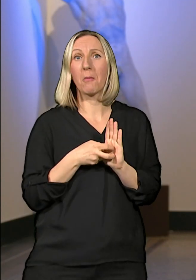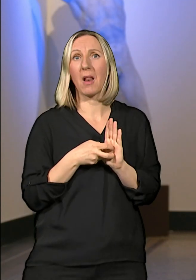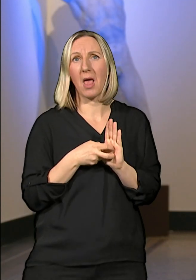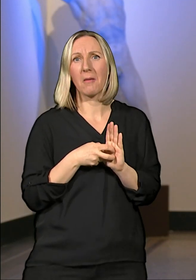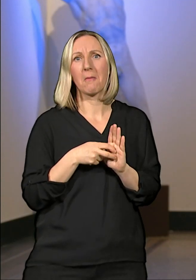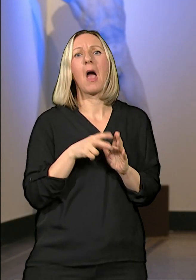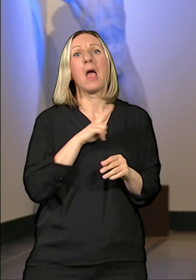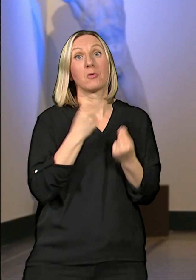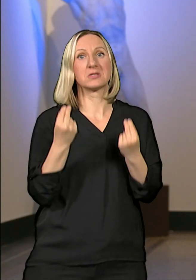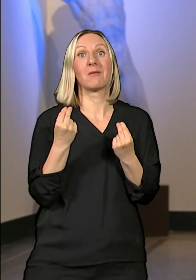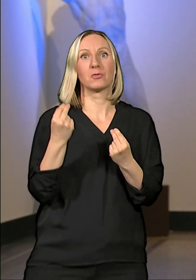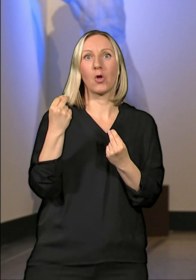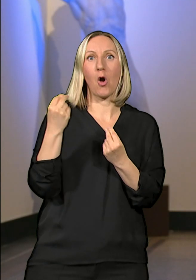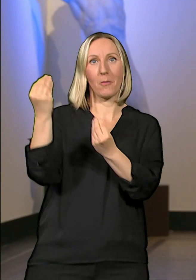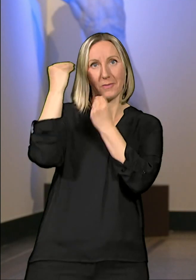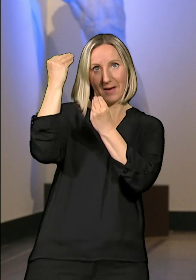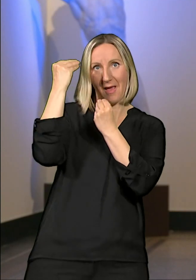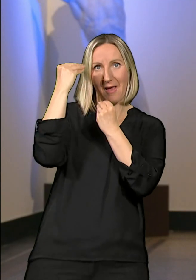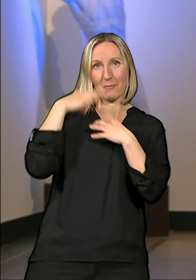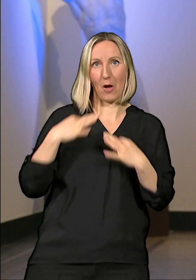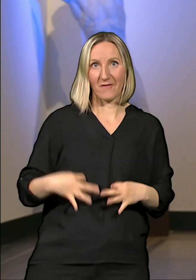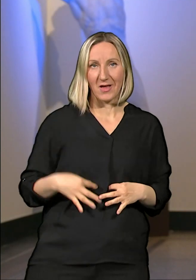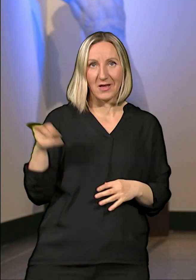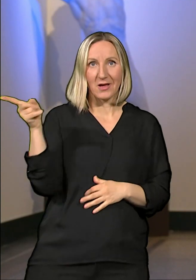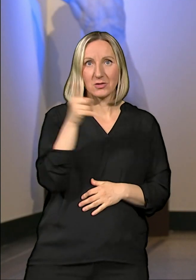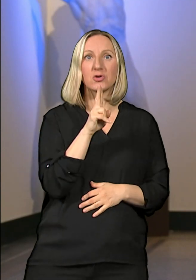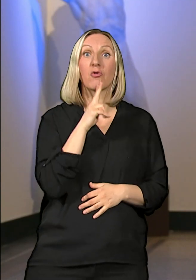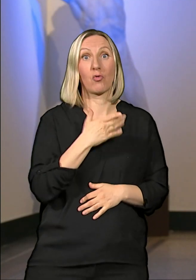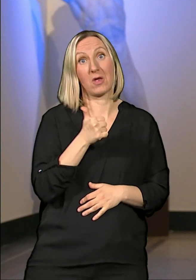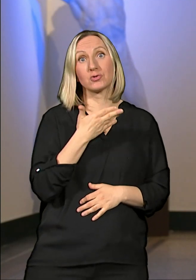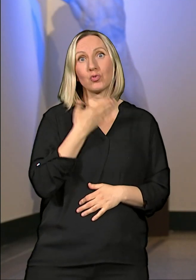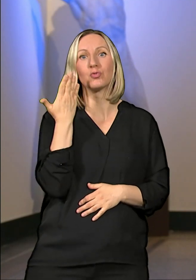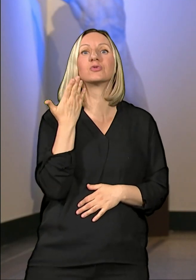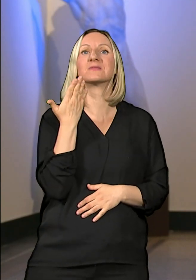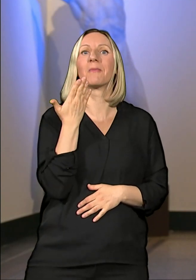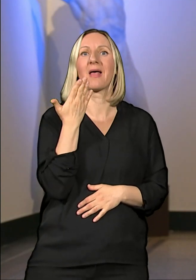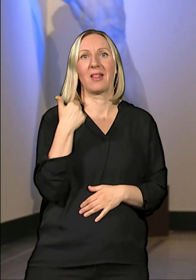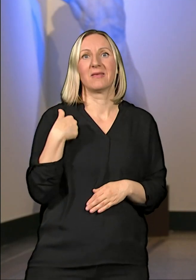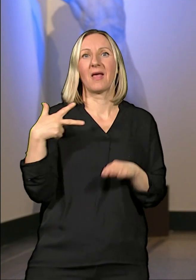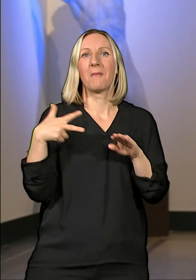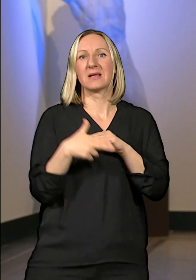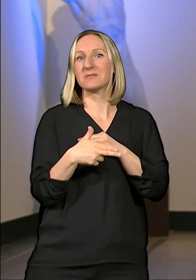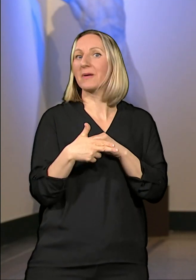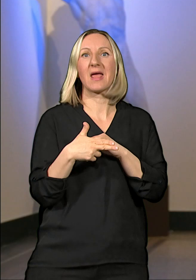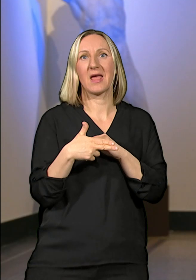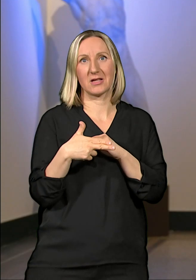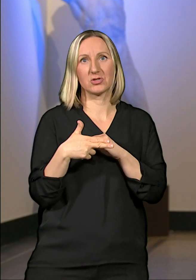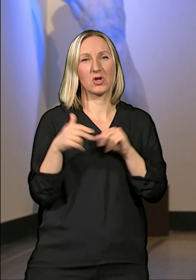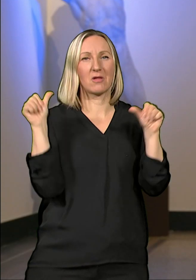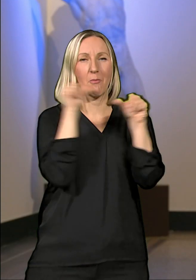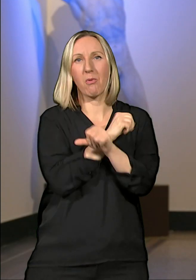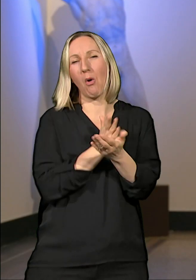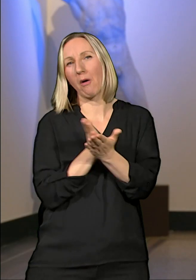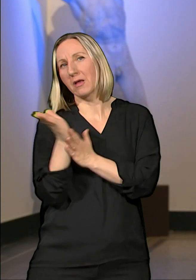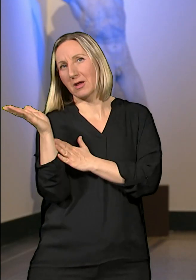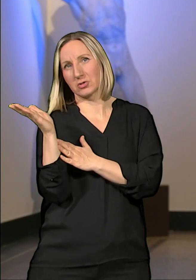dobre pedagoge koji su uspeli nekako da me spreče da odem u nekom pogrešnom pravcu i da razvijam